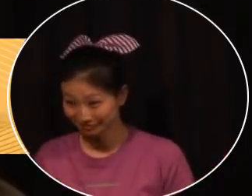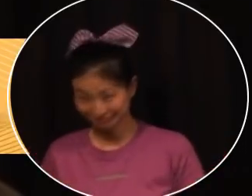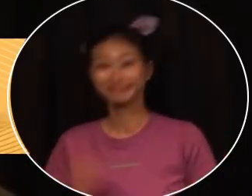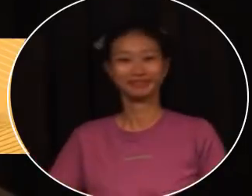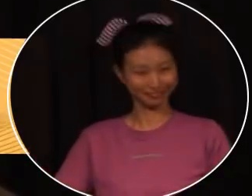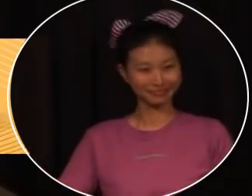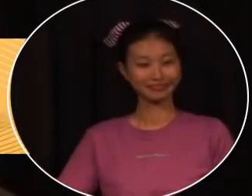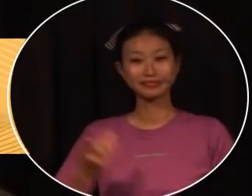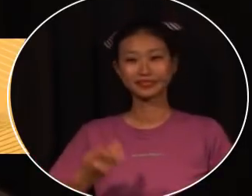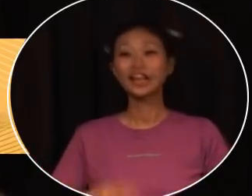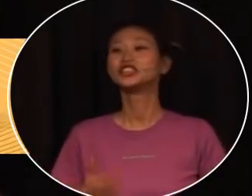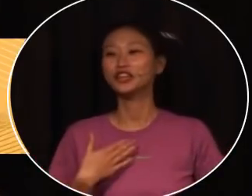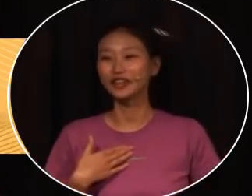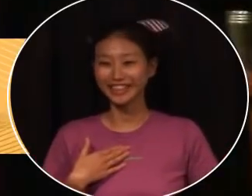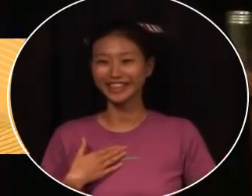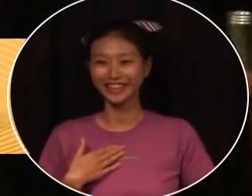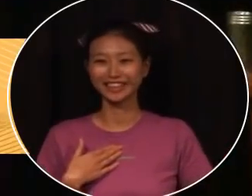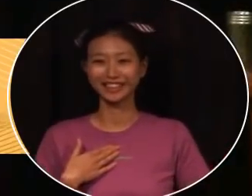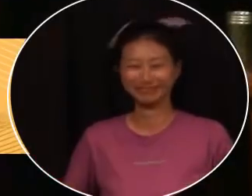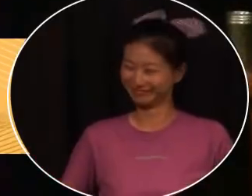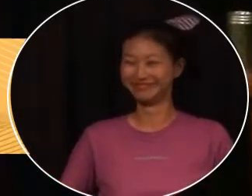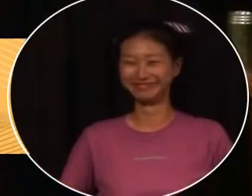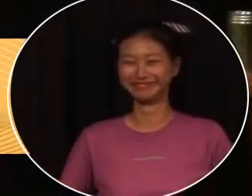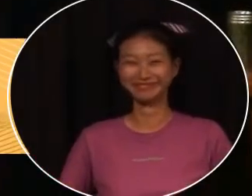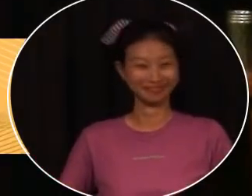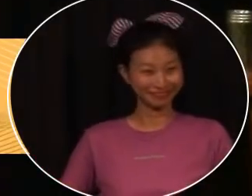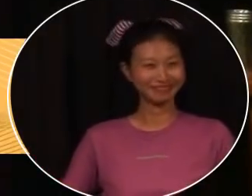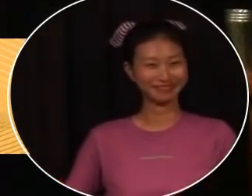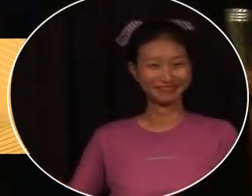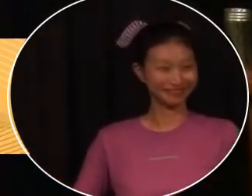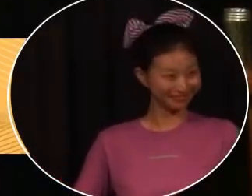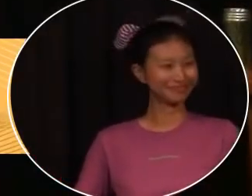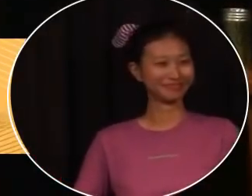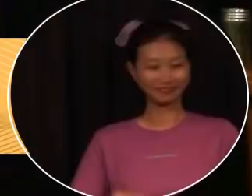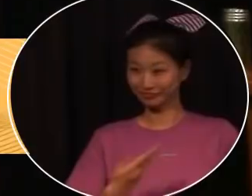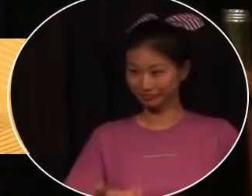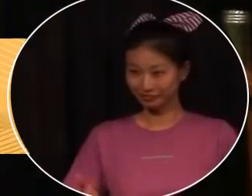文，那个论文里面呢，它的标题是说这个，